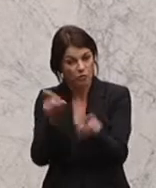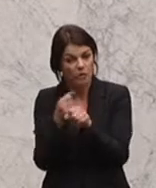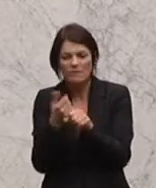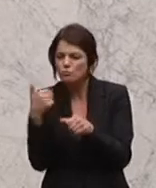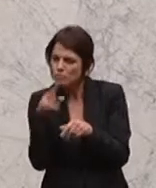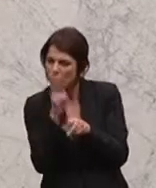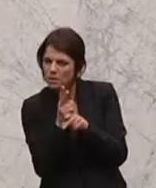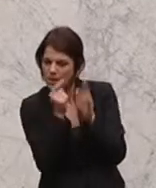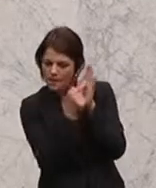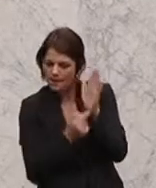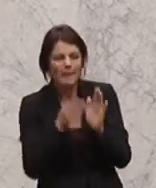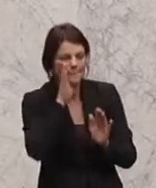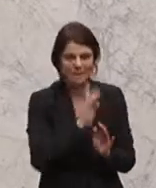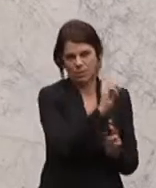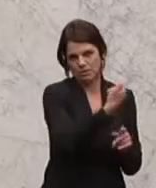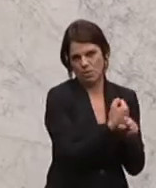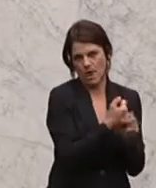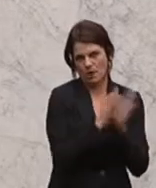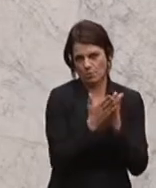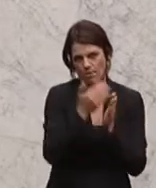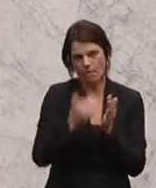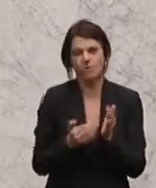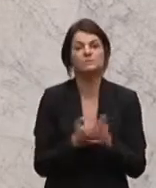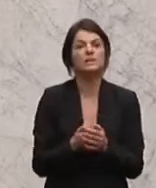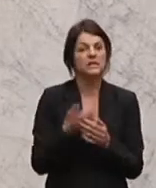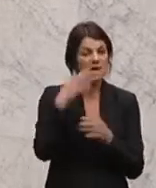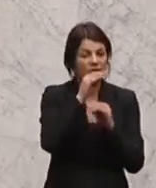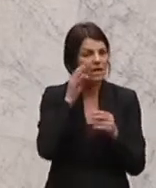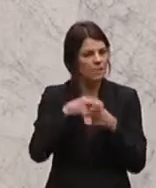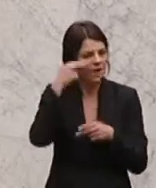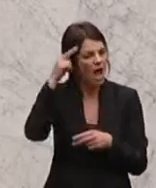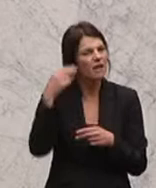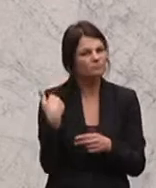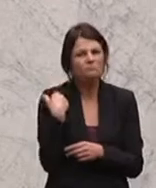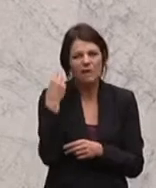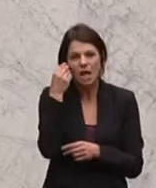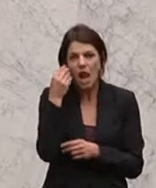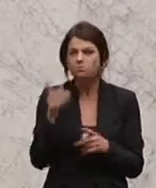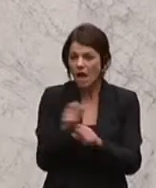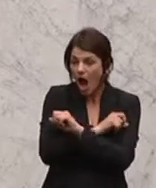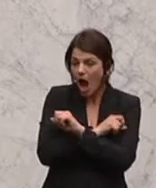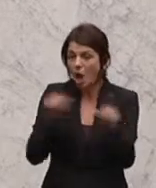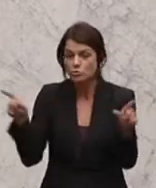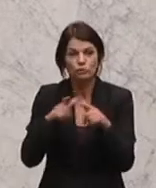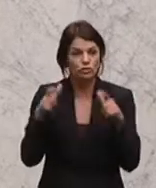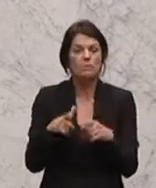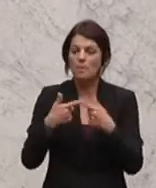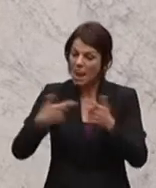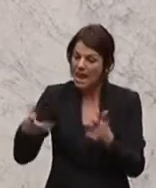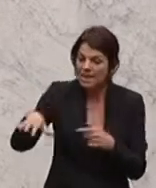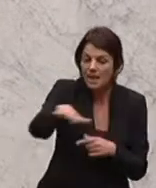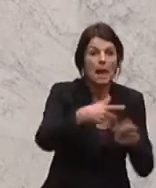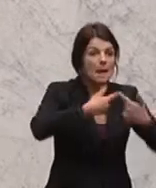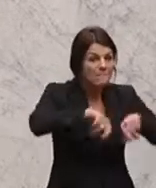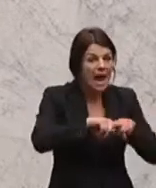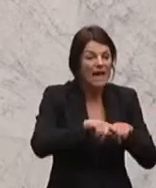Busverkehr auszuarbeiten. Und ich gehe davon aus, sehr geehrte Damen und Herren, dass sich die ausschreibenden Stellen wie Länder,